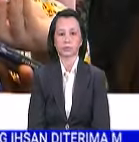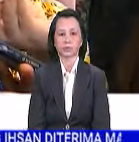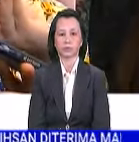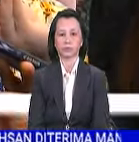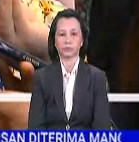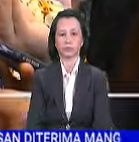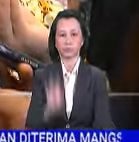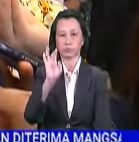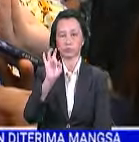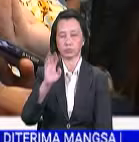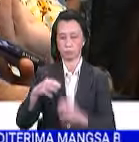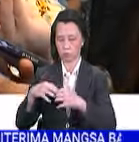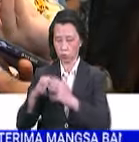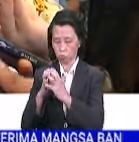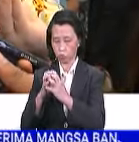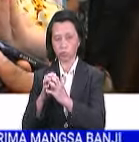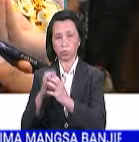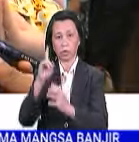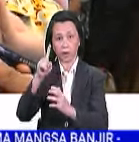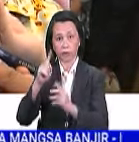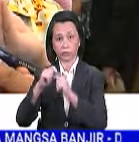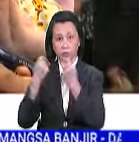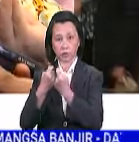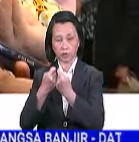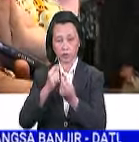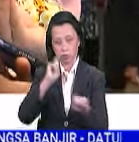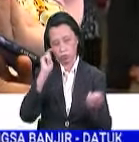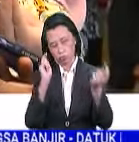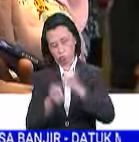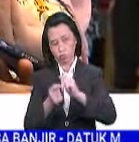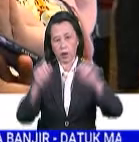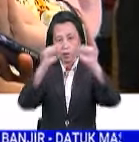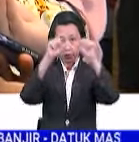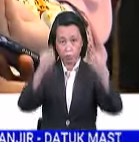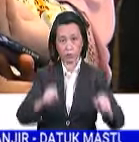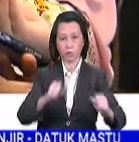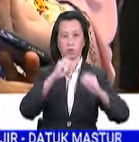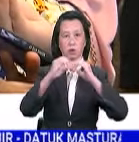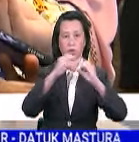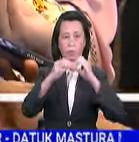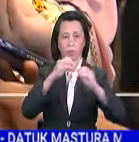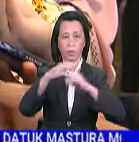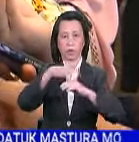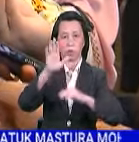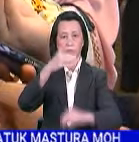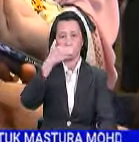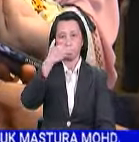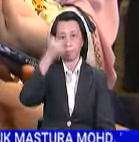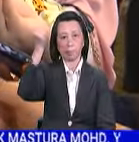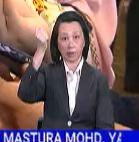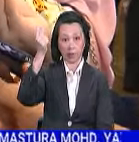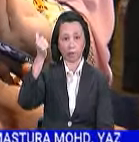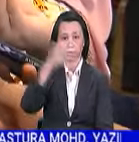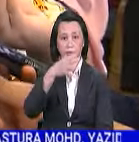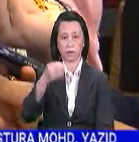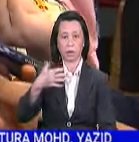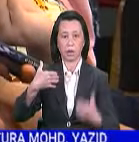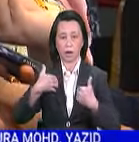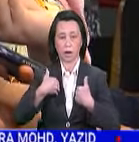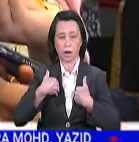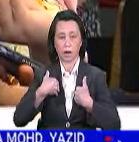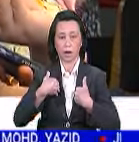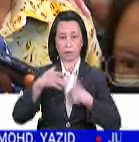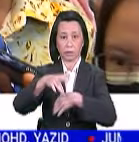Satu task force untuk menggubal sistem komunikasi yang lebih berkesan dan mewujudkan